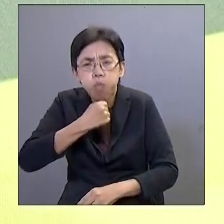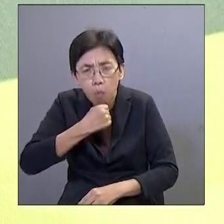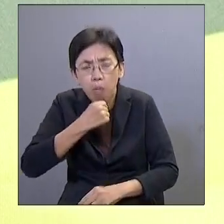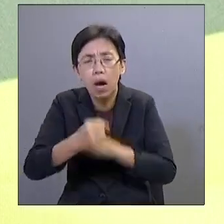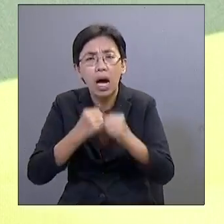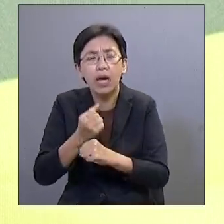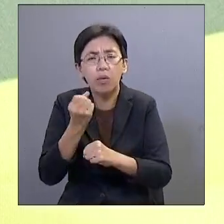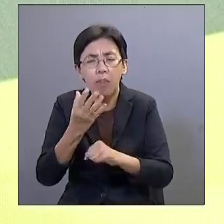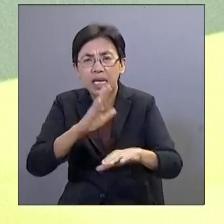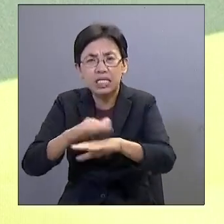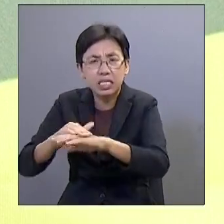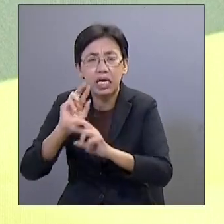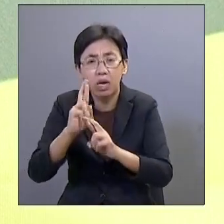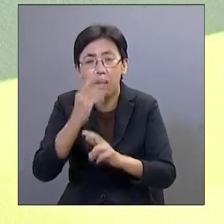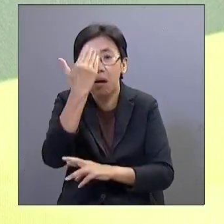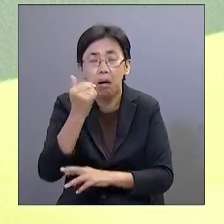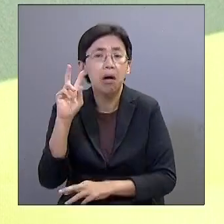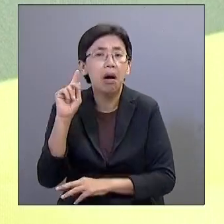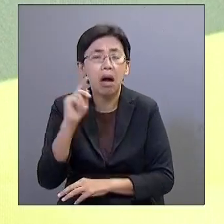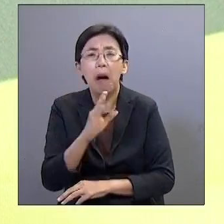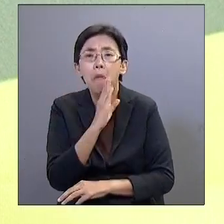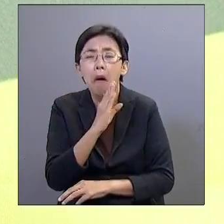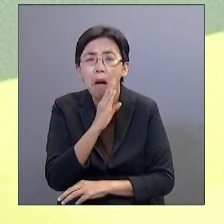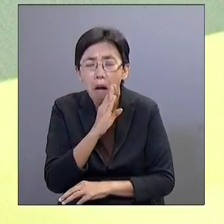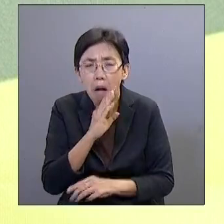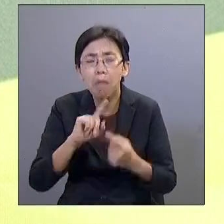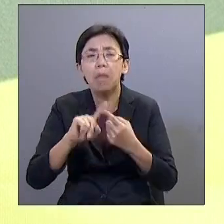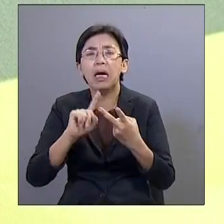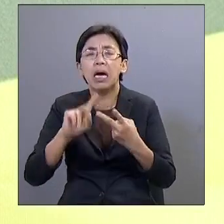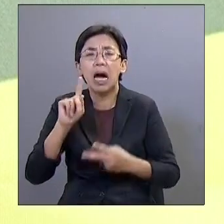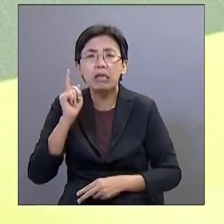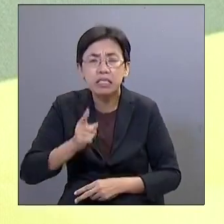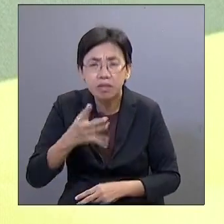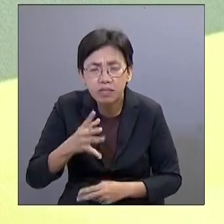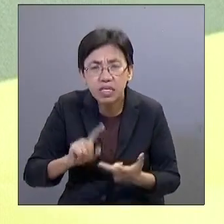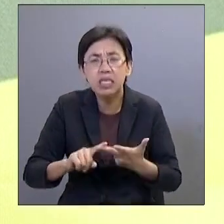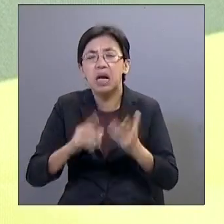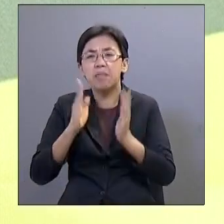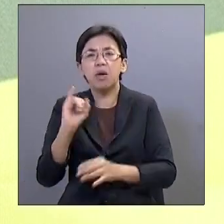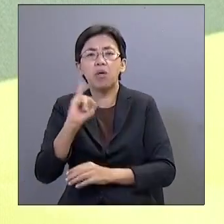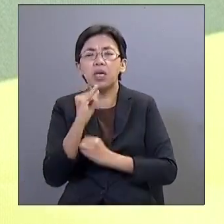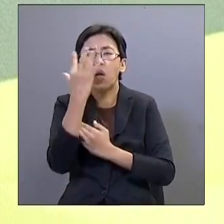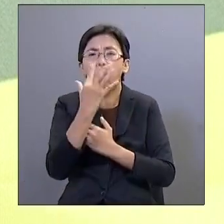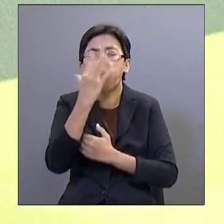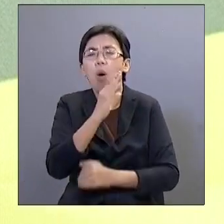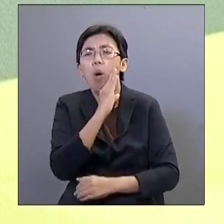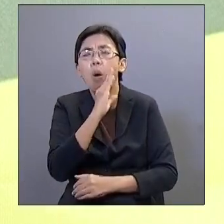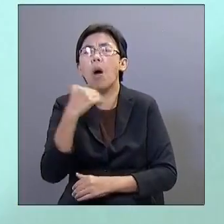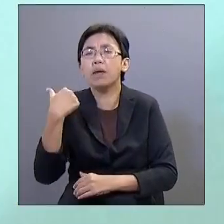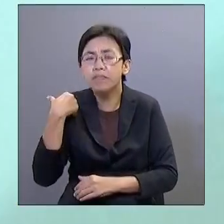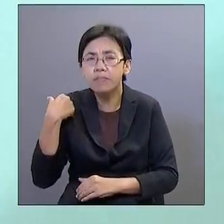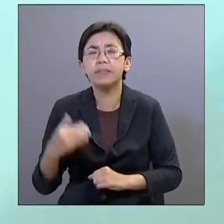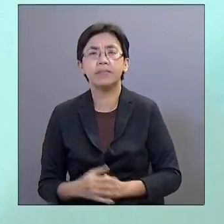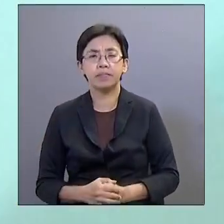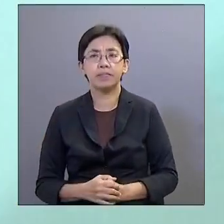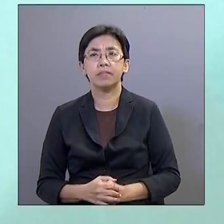ที่เกิดขึ้นตามมาเนี่ยมันไม่ใช่แค่เรื่องข่าวสารที่มันไม่เป็นความจริงแต่มันจะมีมิจฉาชีพปะปนอยู่มาในเนื้อหาด้วย ใช่ค่ะนะคะอ่ะ